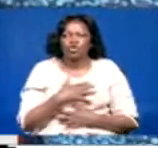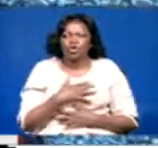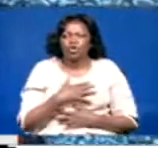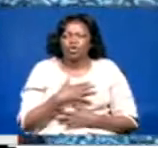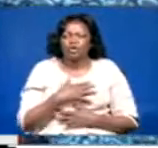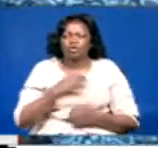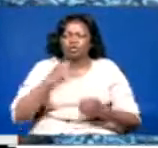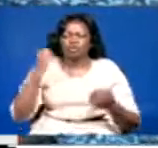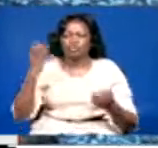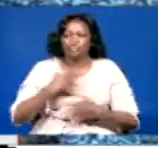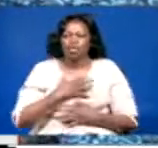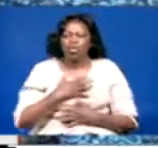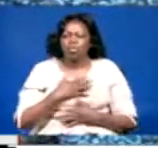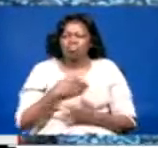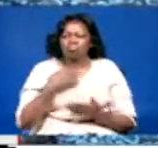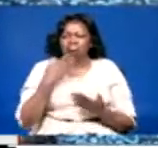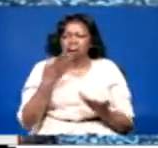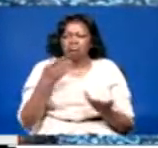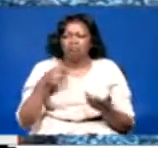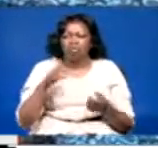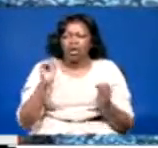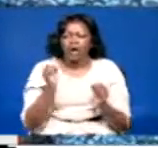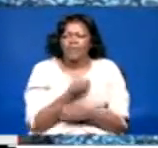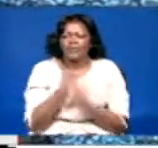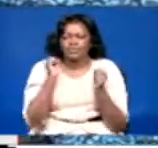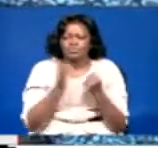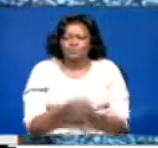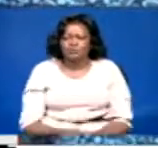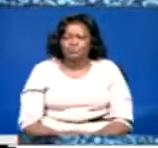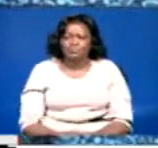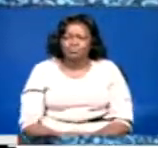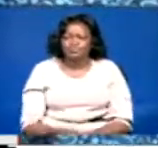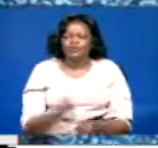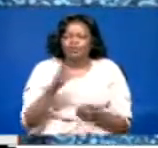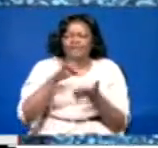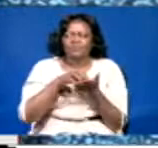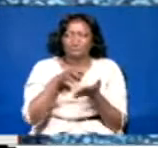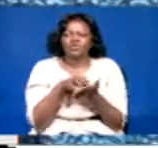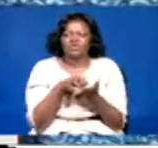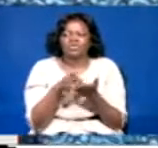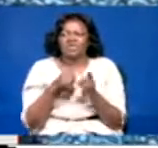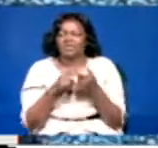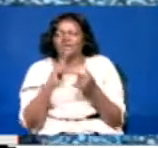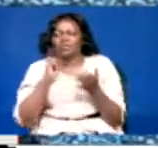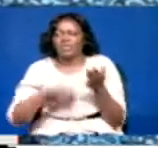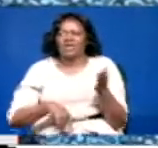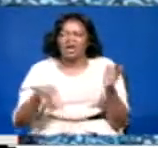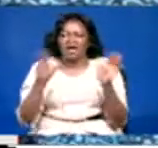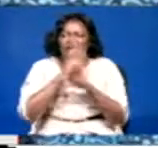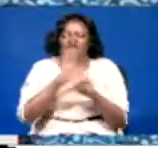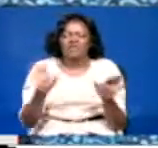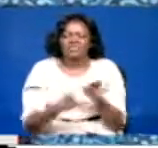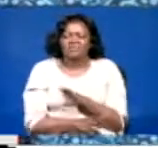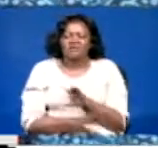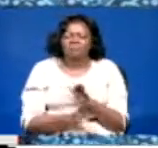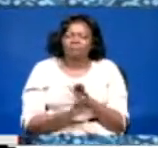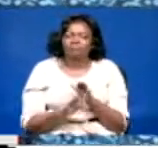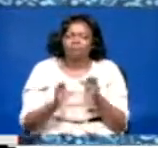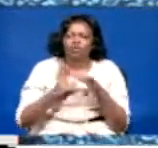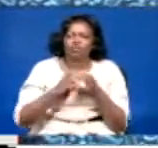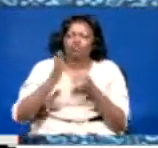Nilisutuka, nilishindwa hata kutembea. Kwa hali hiyo, nimesema yote ni ya Mungu, hakuna mtu mwenye